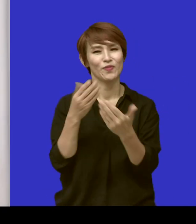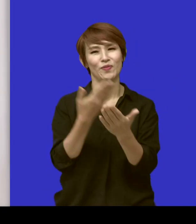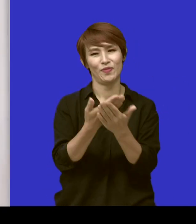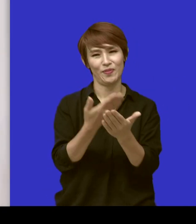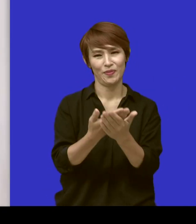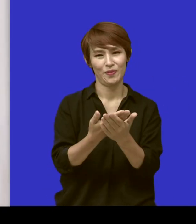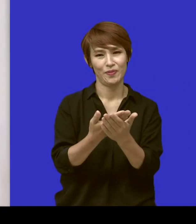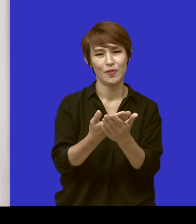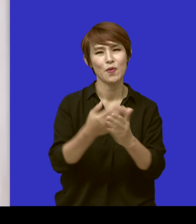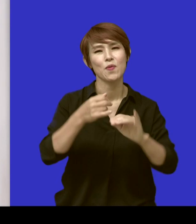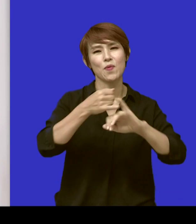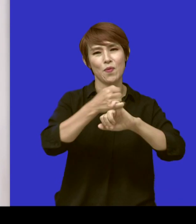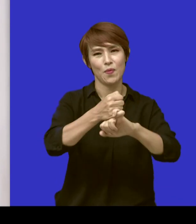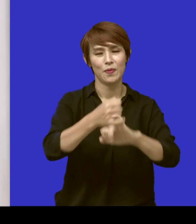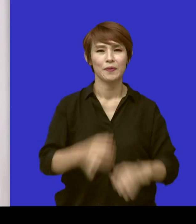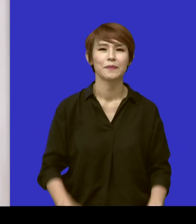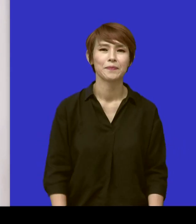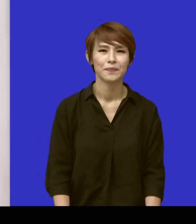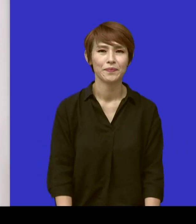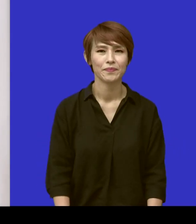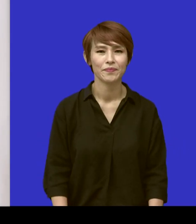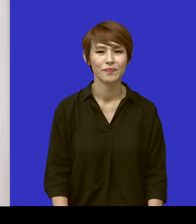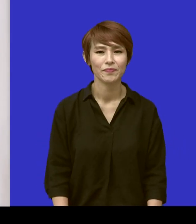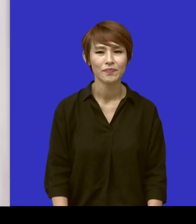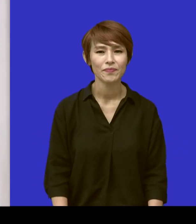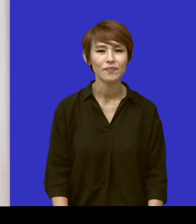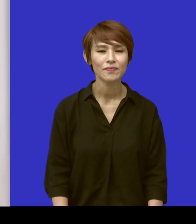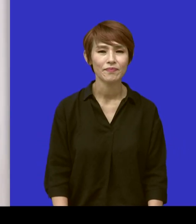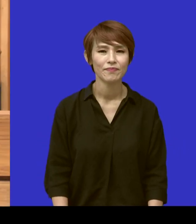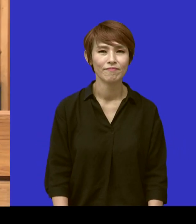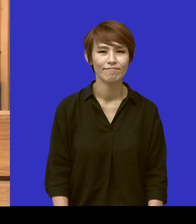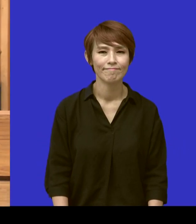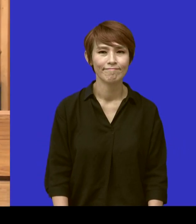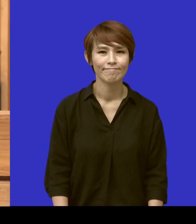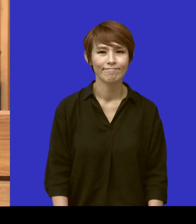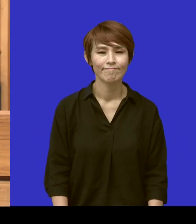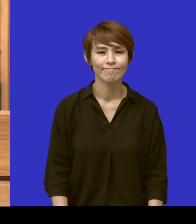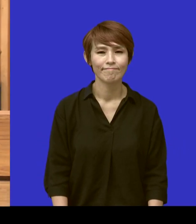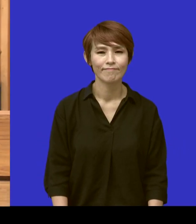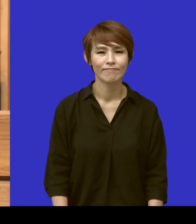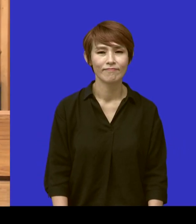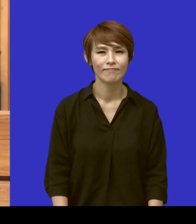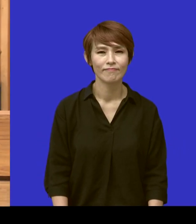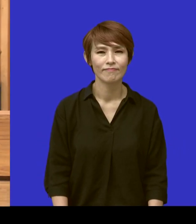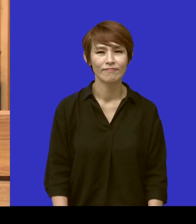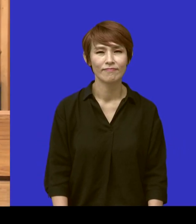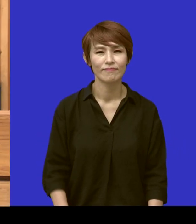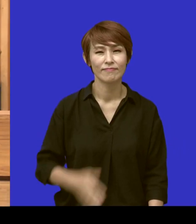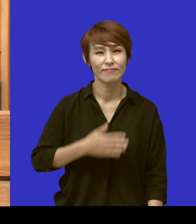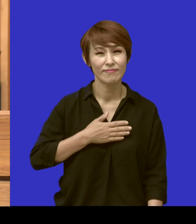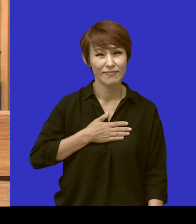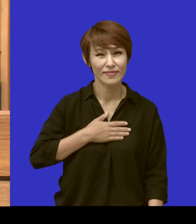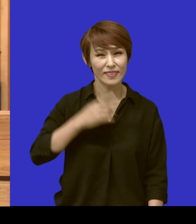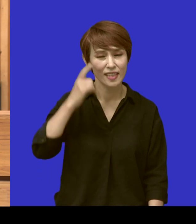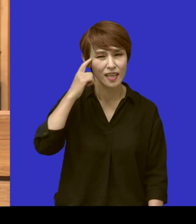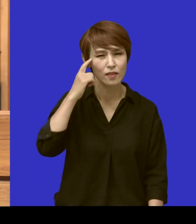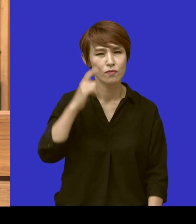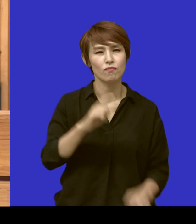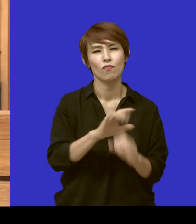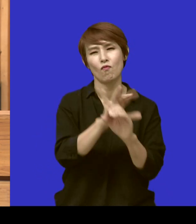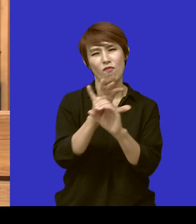연락을 덩크스에 해주셨으면 좋겠습니다. 아, 그렇군요. 네. 저는 무엇보다 이제 이 코로나